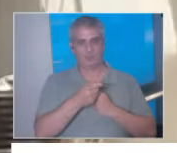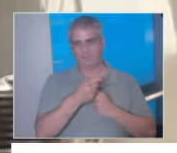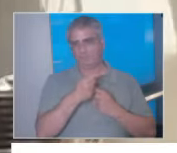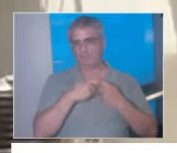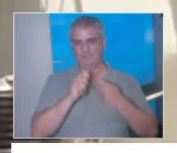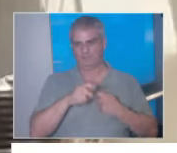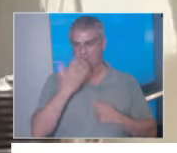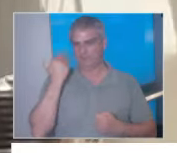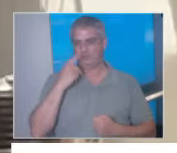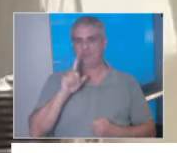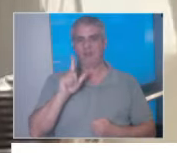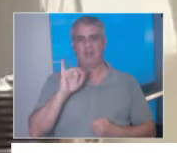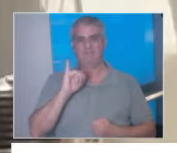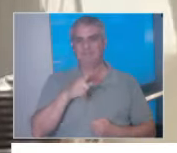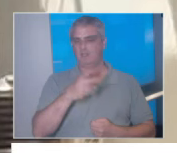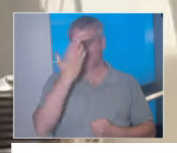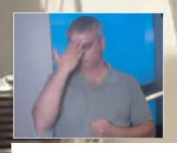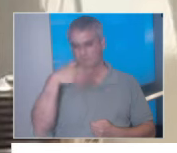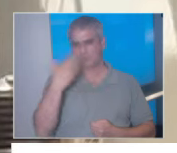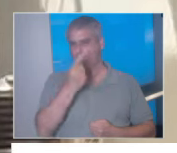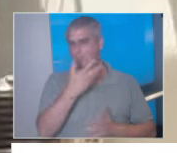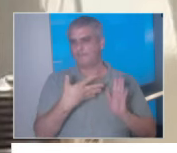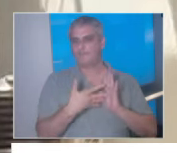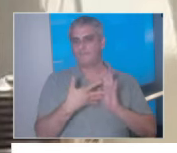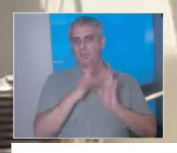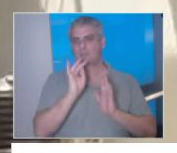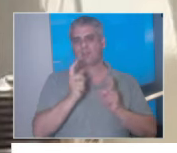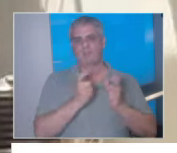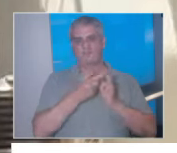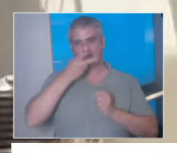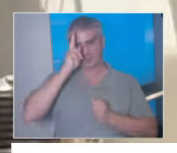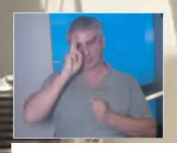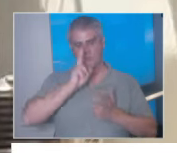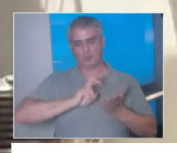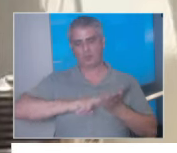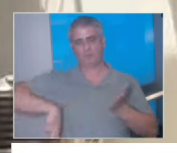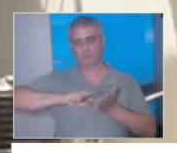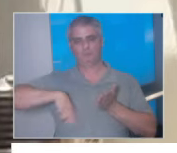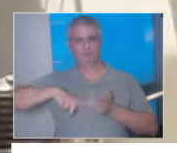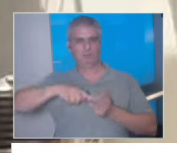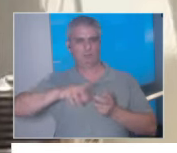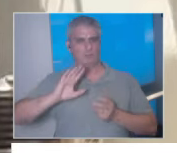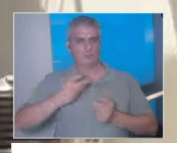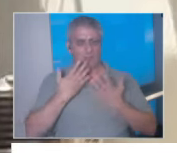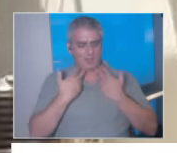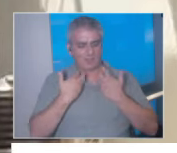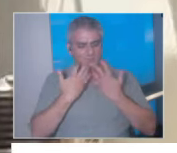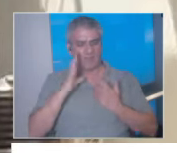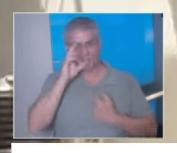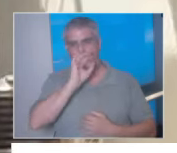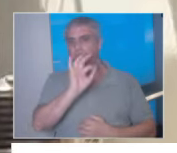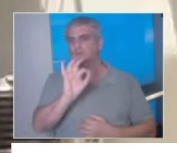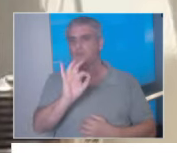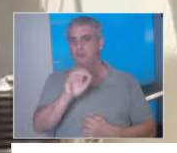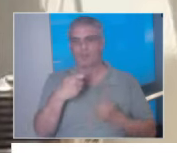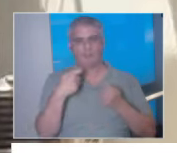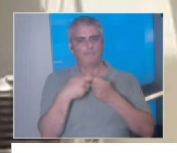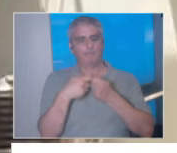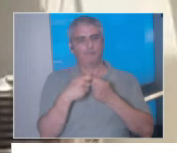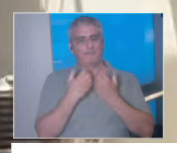חברת הכנסת לשעבר לוי אבקסיס, היה ידוע בביקורת שלו על מפלגת הליכוד, בפרישות ממנה. תוכלי לשתף אותנו בתובנות שלך